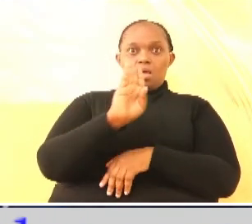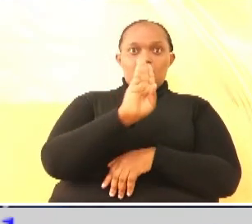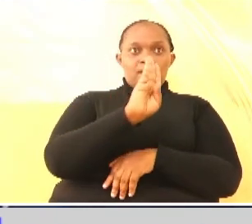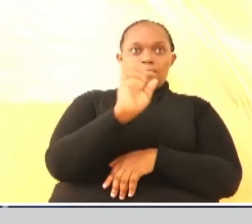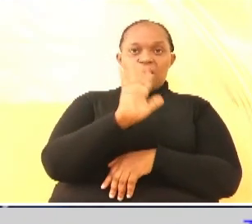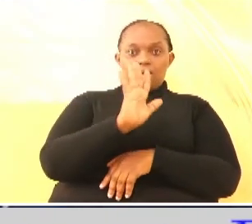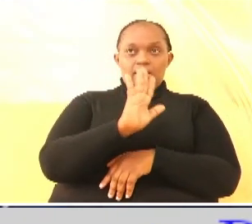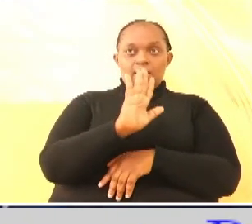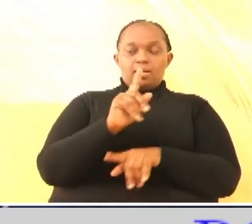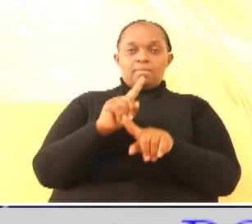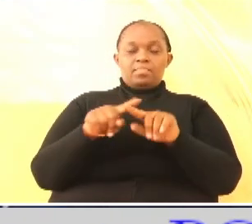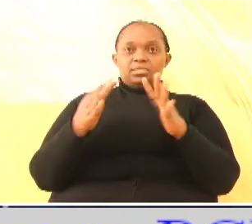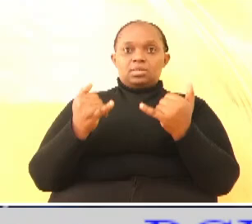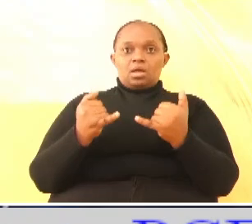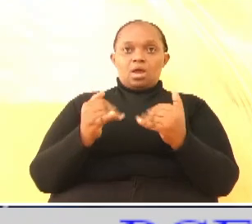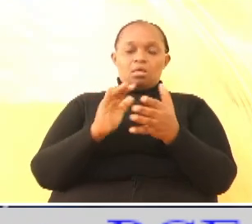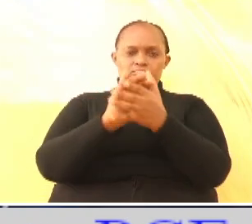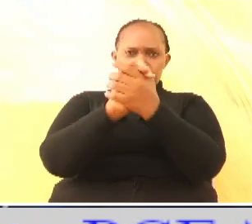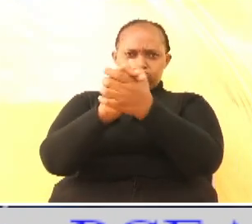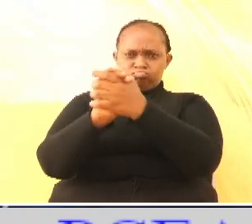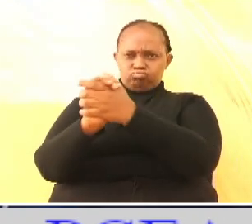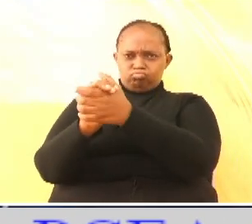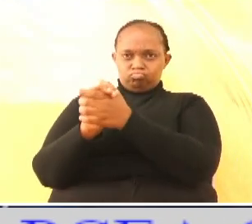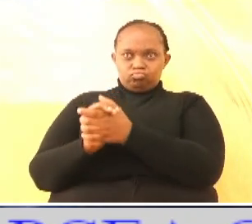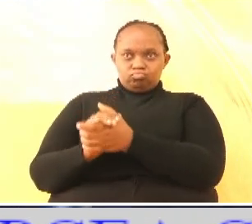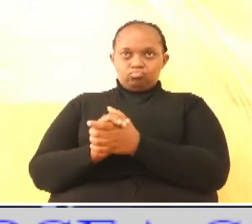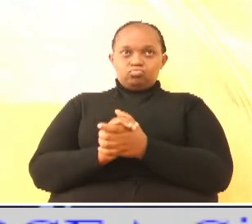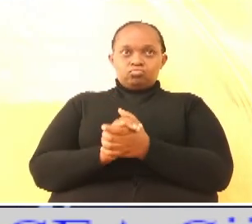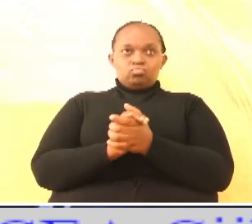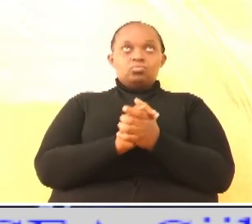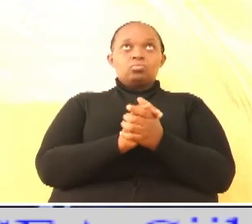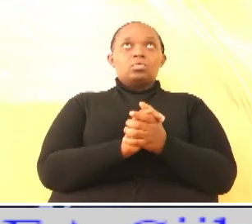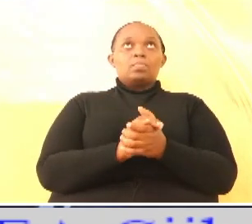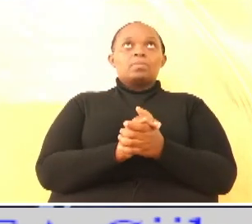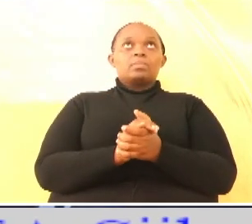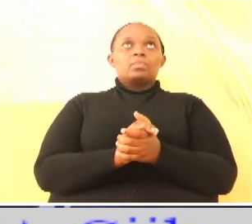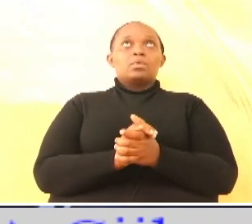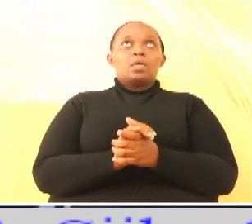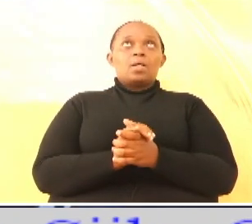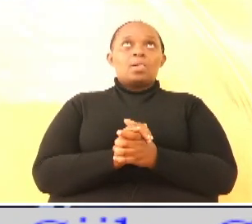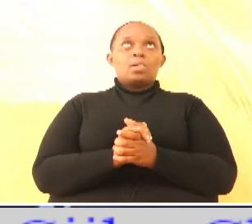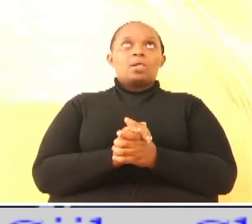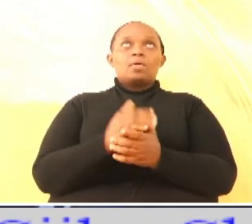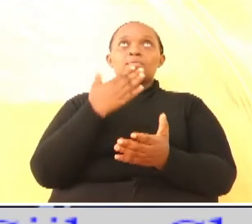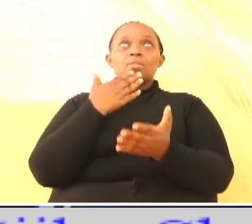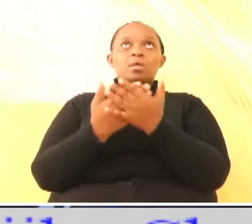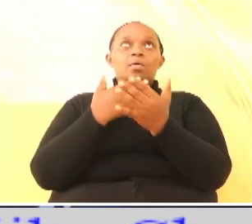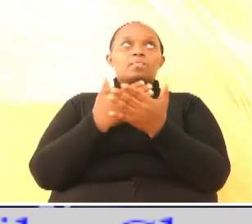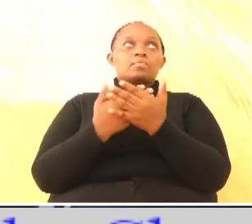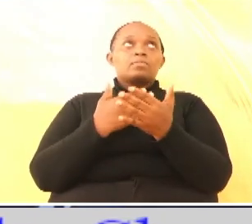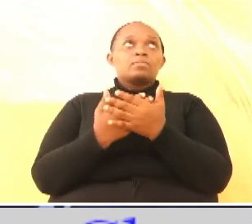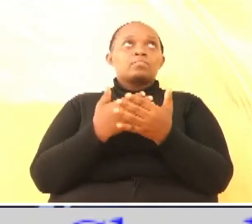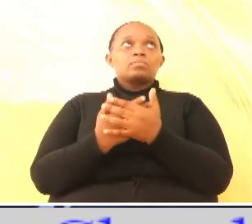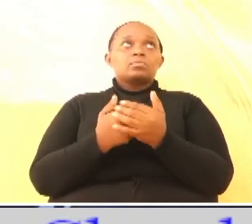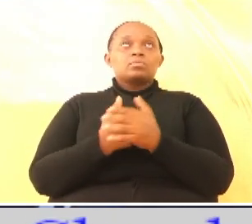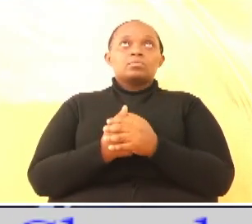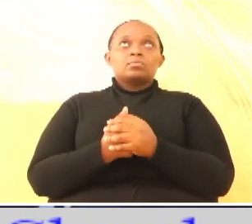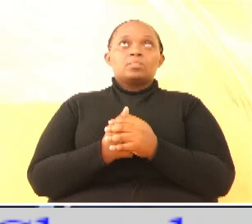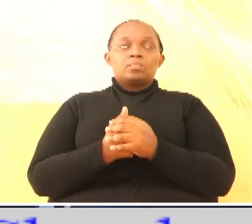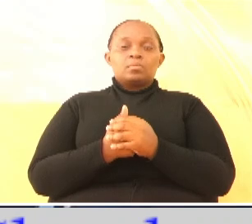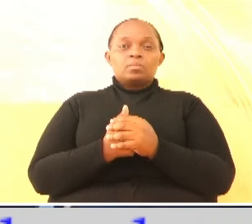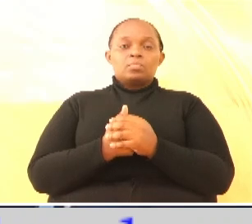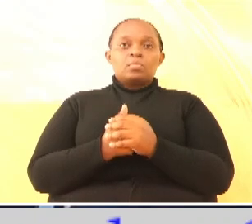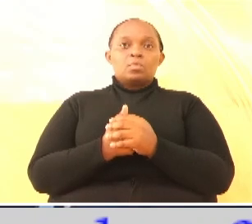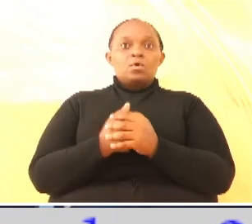salamu, salamu, asante hata wale wanaishi huko juu. Asanteni, asanteni kwa kuja katika nyumba ya Baba, kwa kuchagua